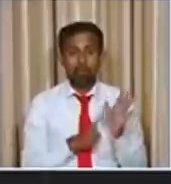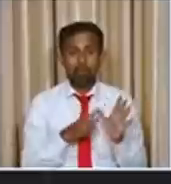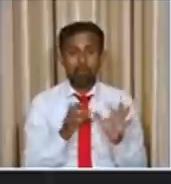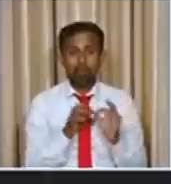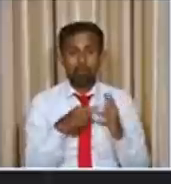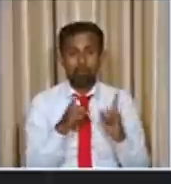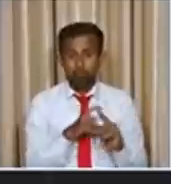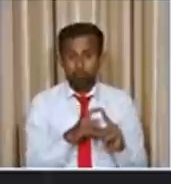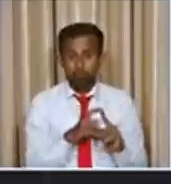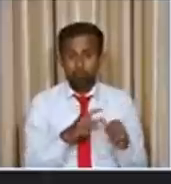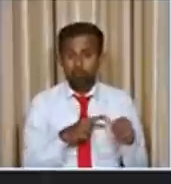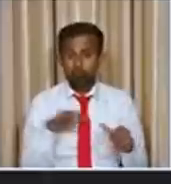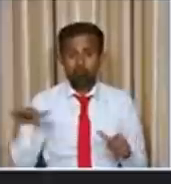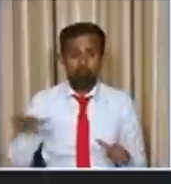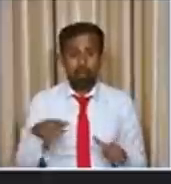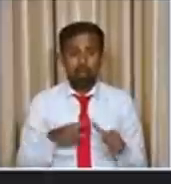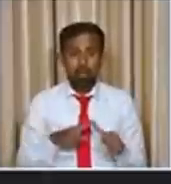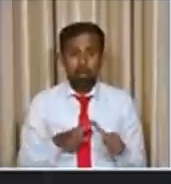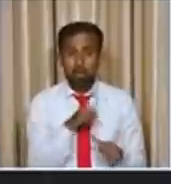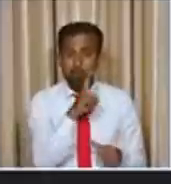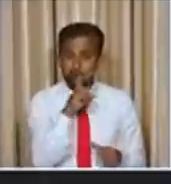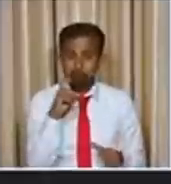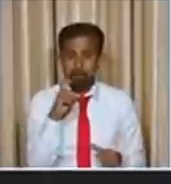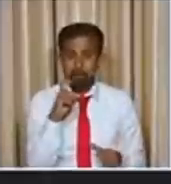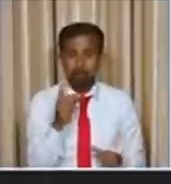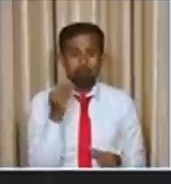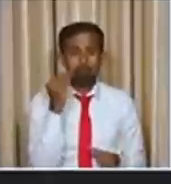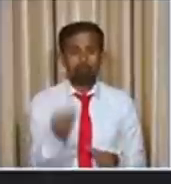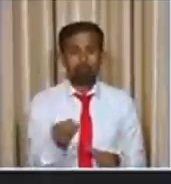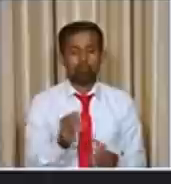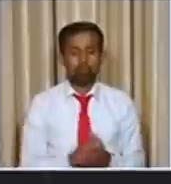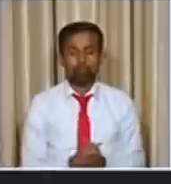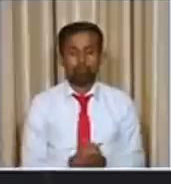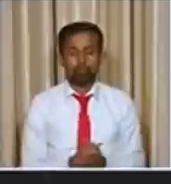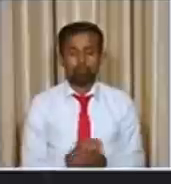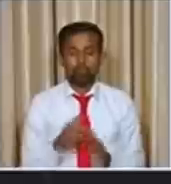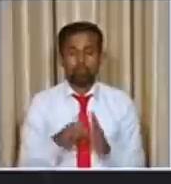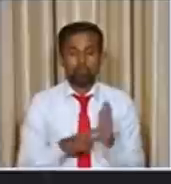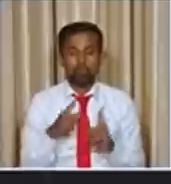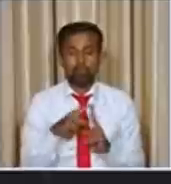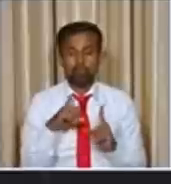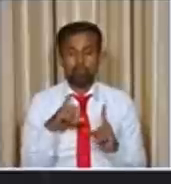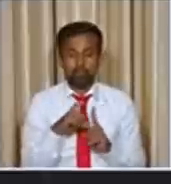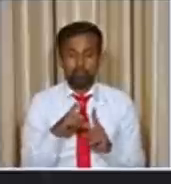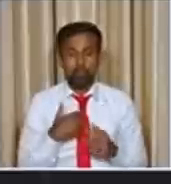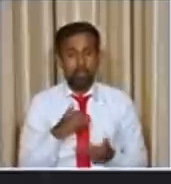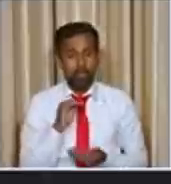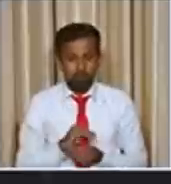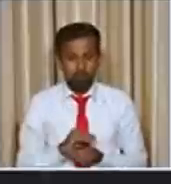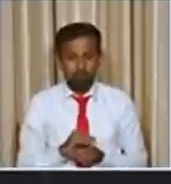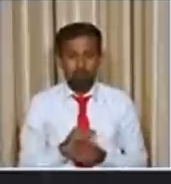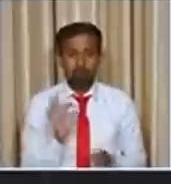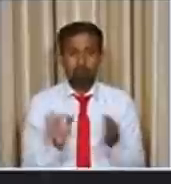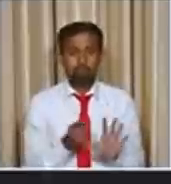கலபடையில 6 ஏக்கர் கொடுத்தாச்சு. மனோ கணேசன் அமைச்சர், நாங்க வந்து JDP எங்களுக்கு இருந்தாச்சு. நான் தோடுத்துள்ள இளைஞர்களுக்கு போயிட்டு